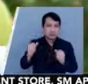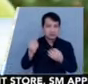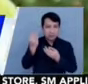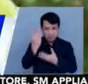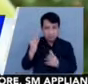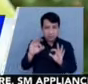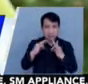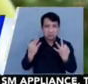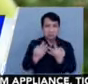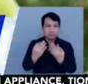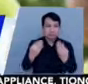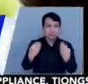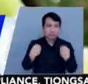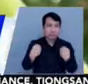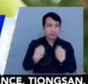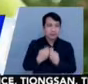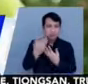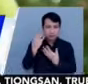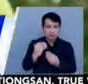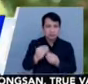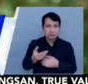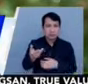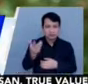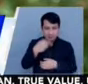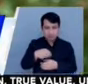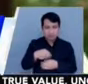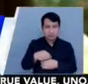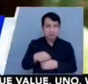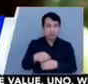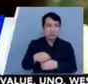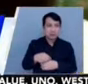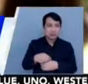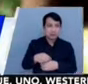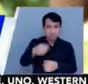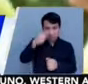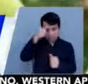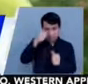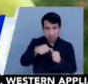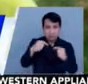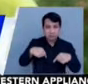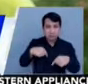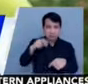member, parang mas maganda talaga na i-commemorate yung araw ni Ninoy